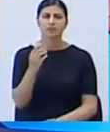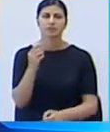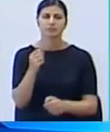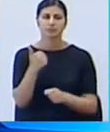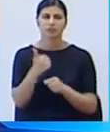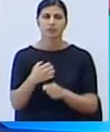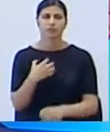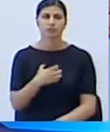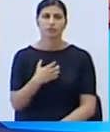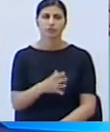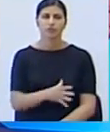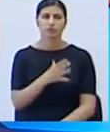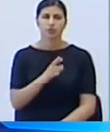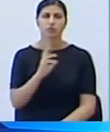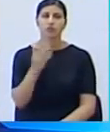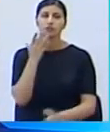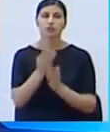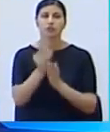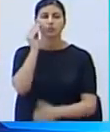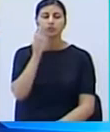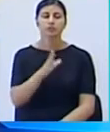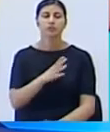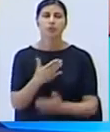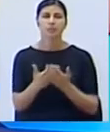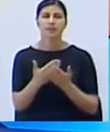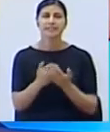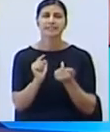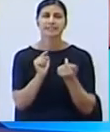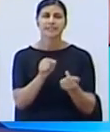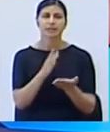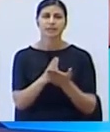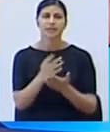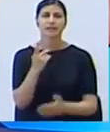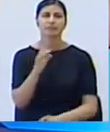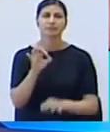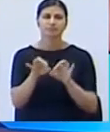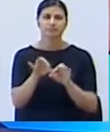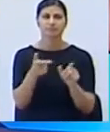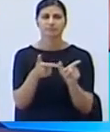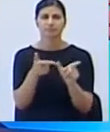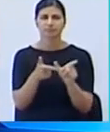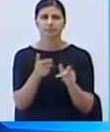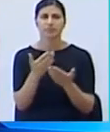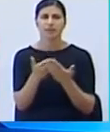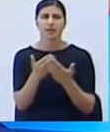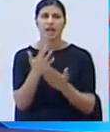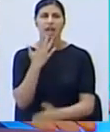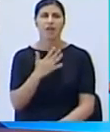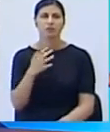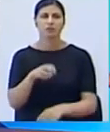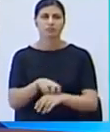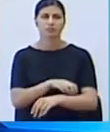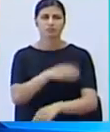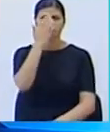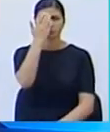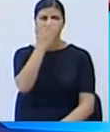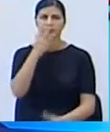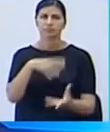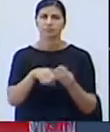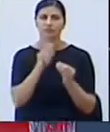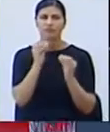და ჩვენი თავმხრენელი პოზიციები იყო მაგალითად წინააღმდეგია ერთკესიანთა ქორწინების ევროპის სახალხო პარტია ევროპის ყველა ქვეყანაში როგორც